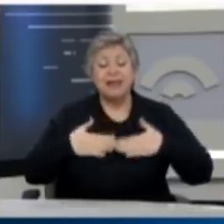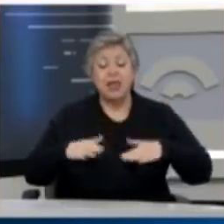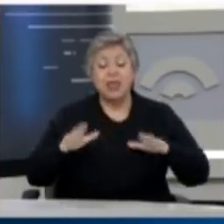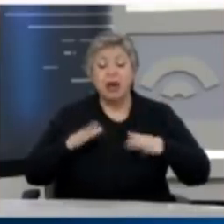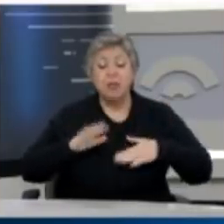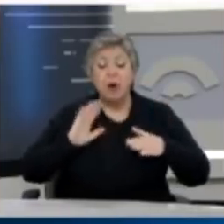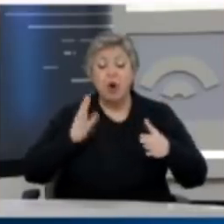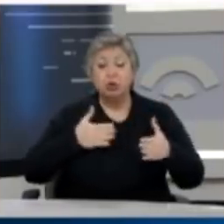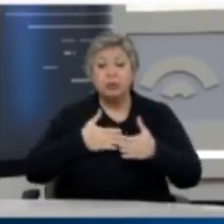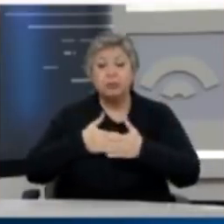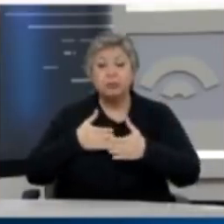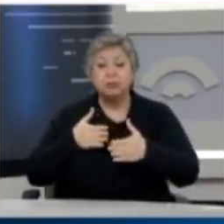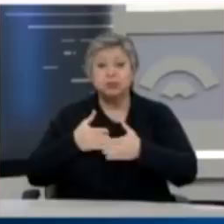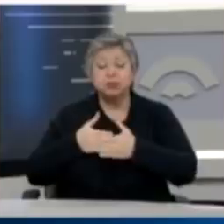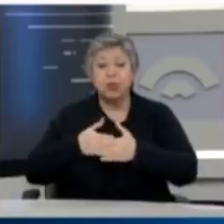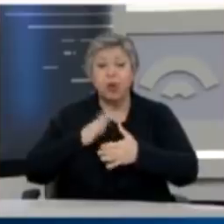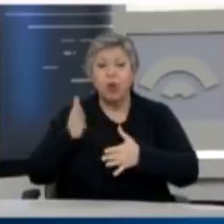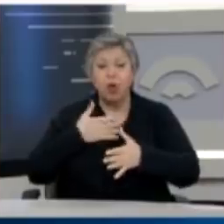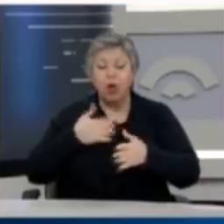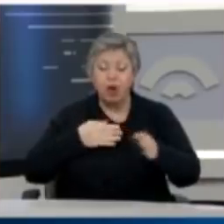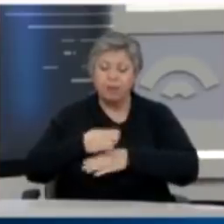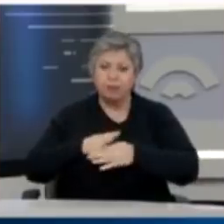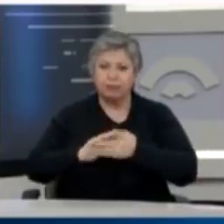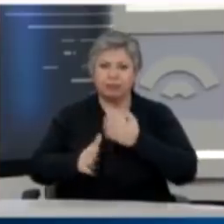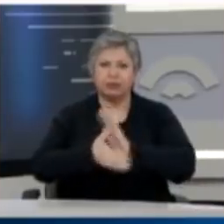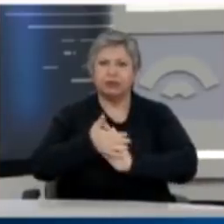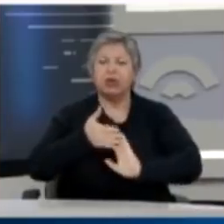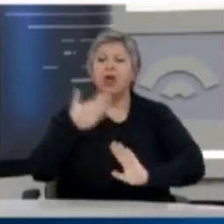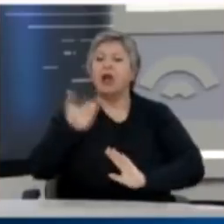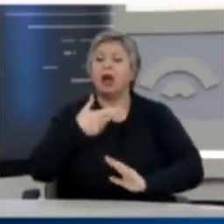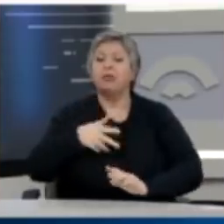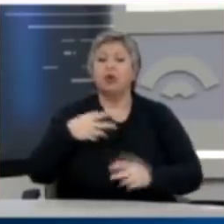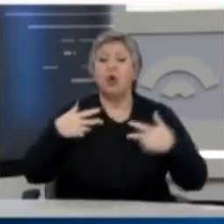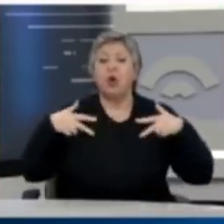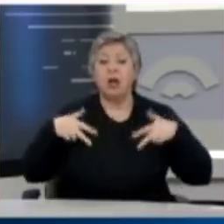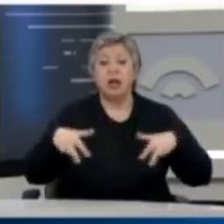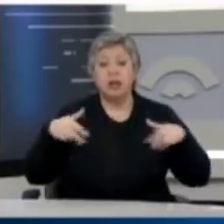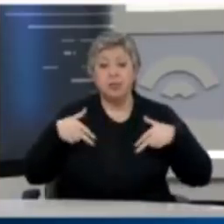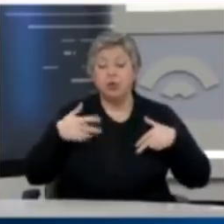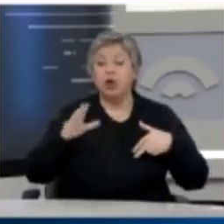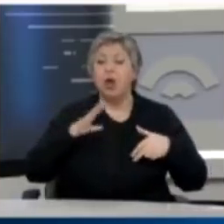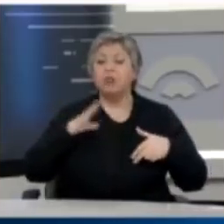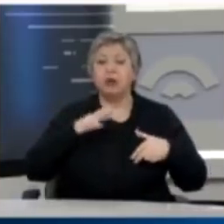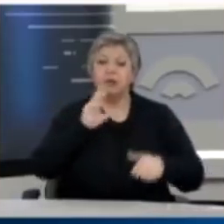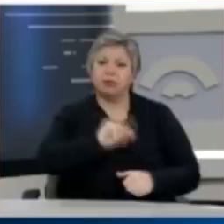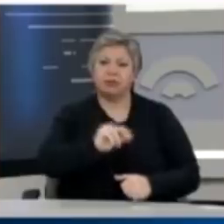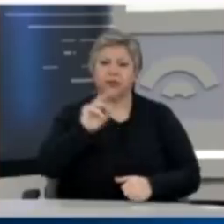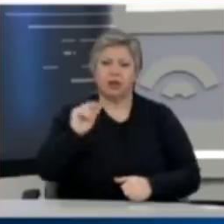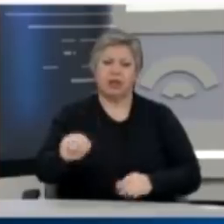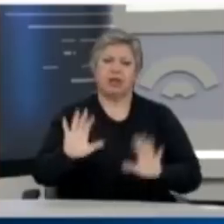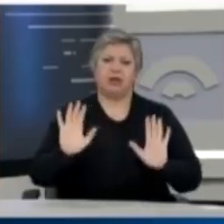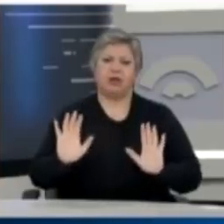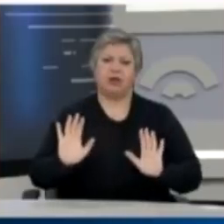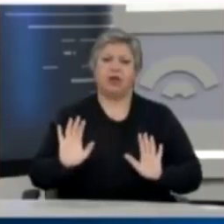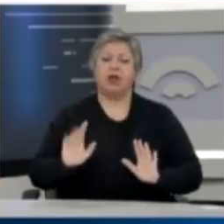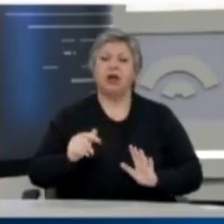εμπόδια και να διώκονται οι υπουργοί όπως όλοι οι πολίτες. Να ισχύσει η κοινή παραγραφή, αλλά αυτό μόνο δεν φτάνει.